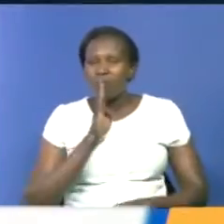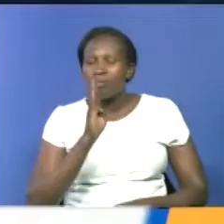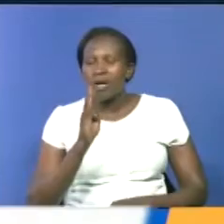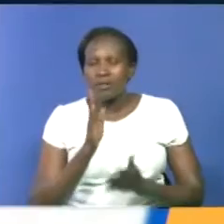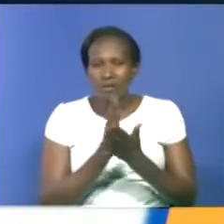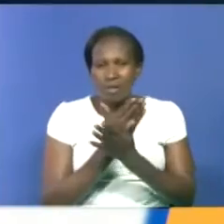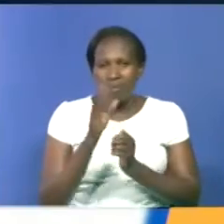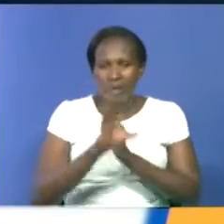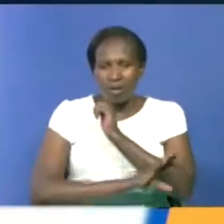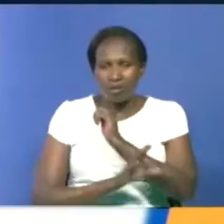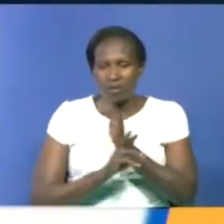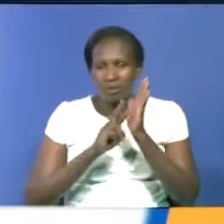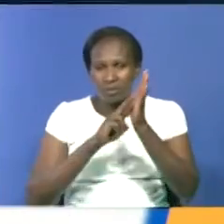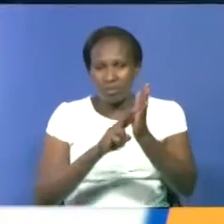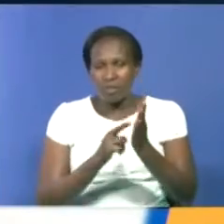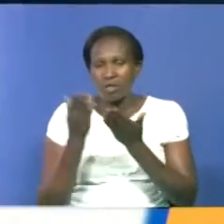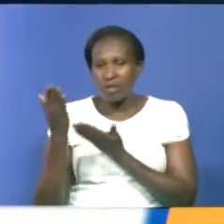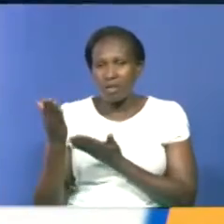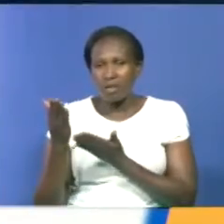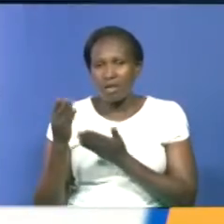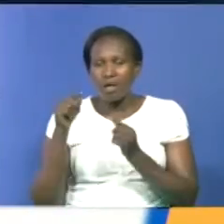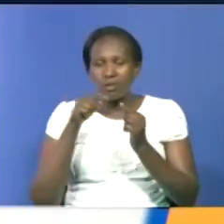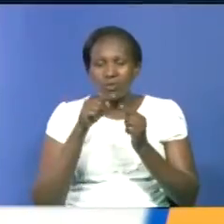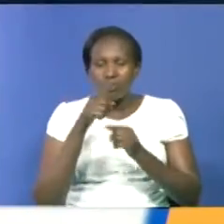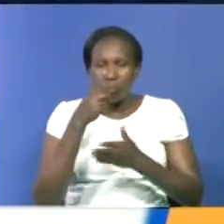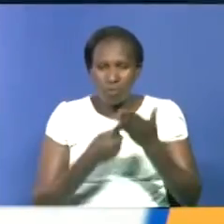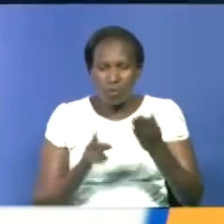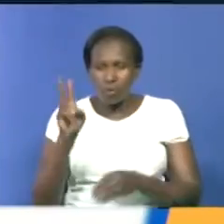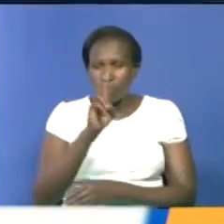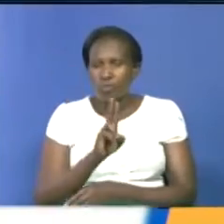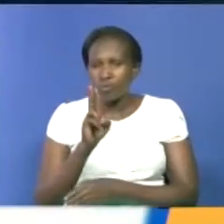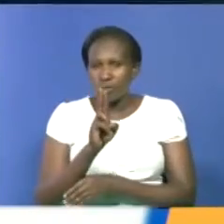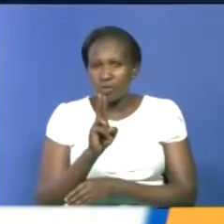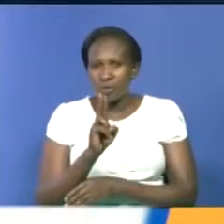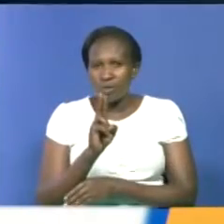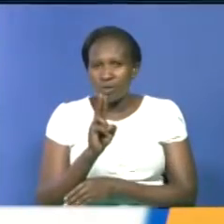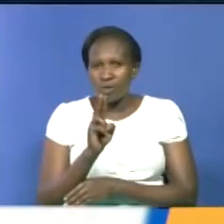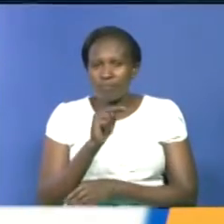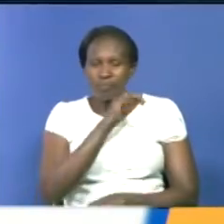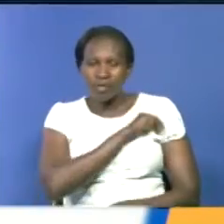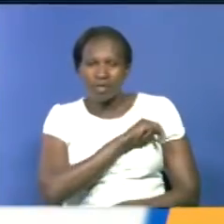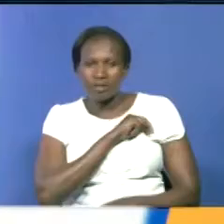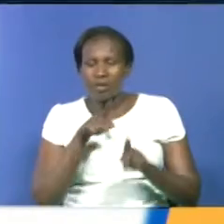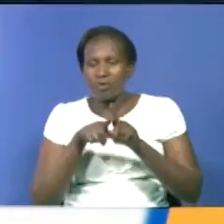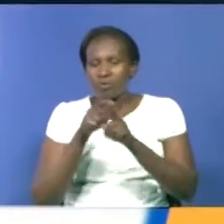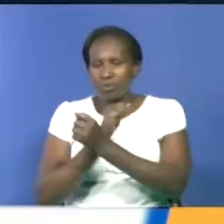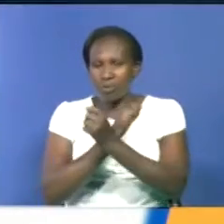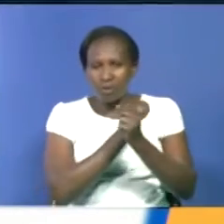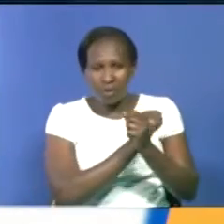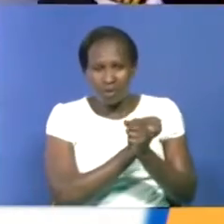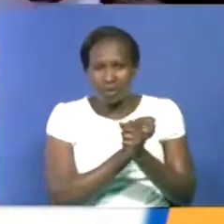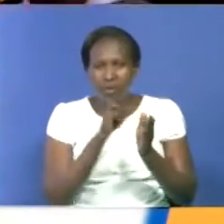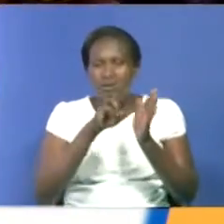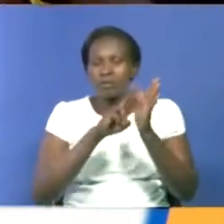countries represented here to sustainably use, nurture and protect maritime